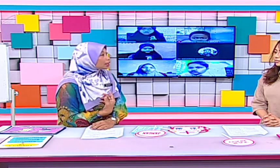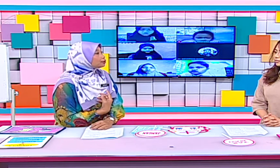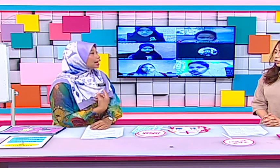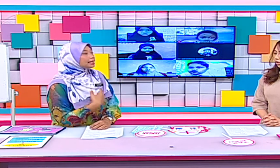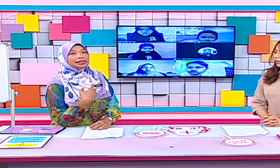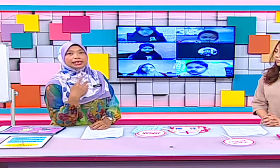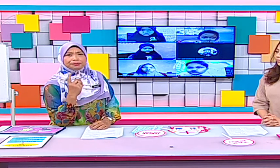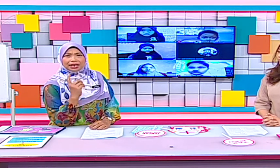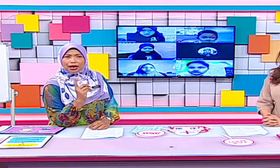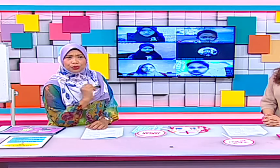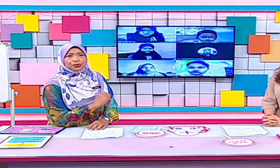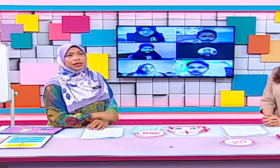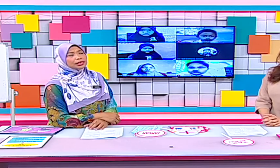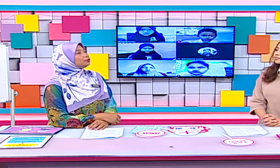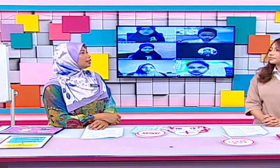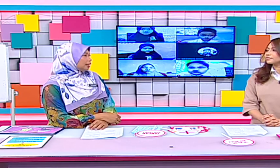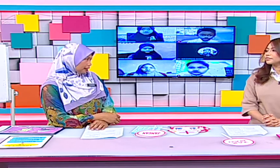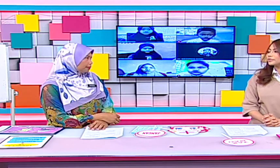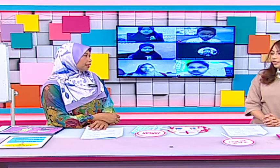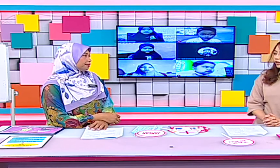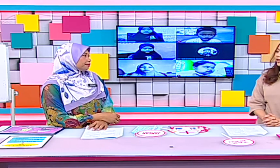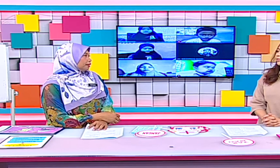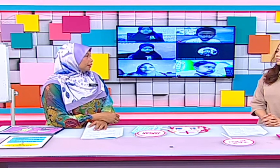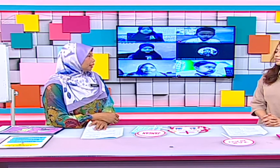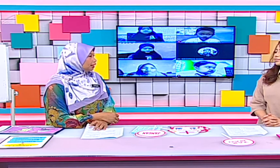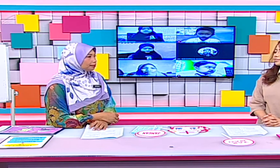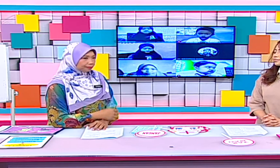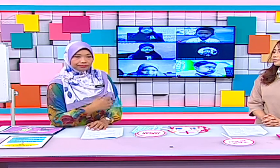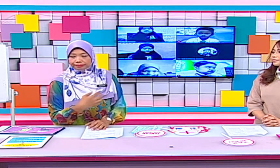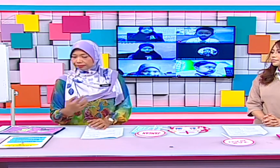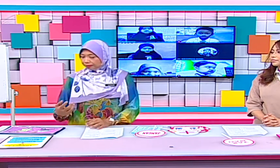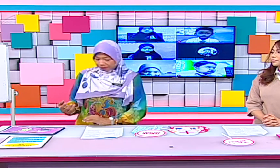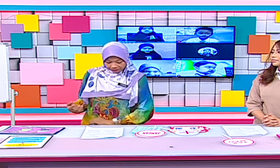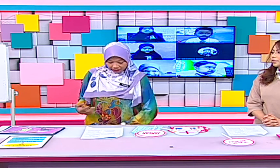kita lakukan jika berlaku juga sentuhan tidak selamat. Okey.